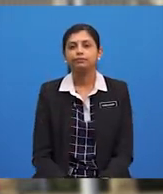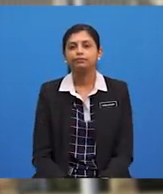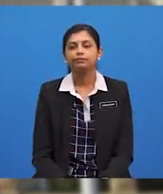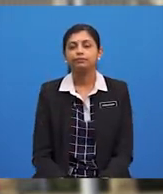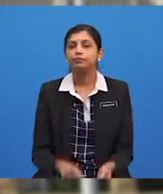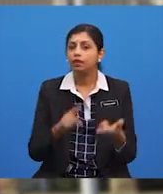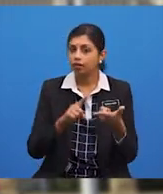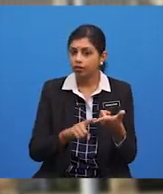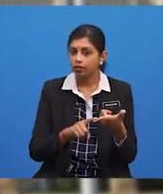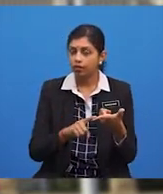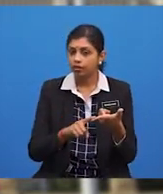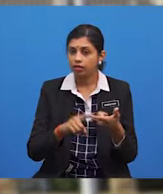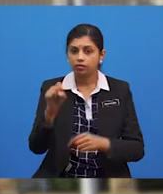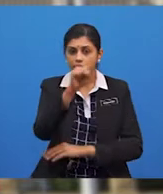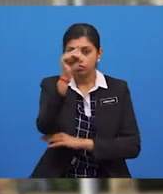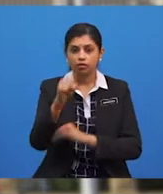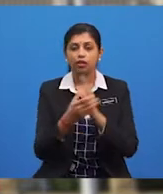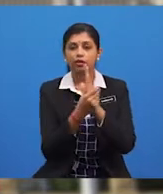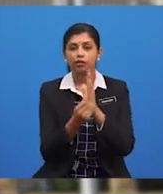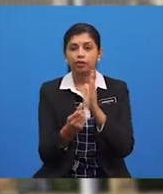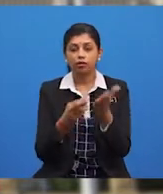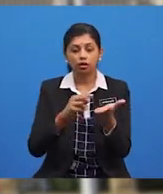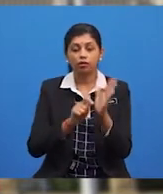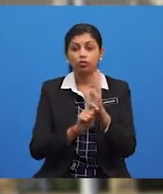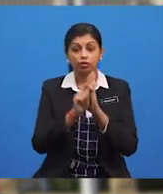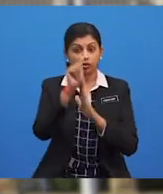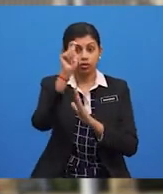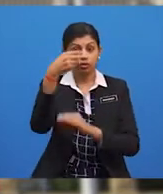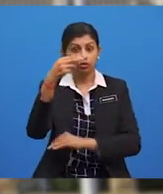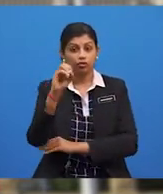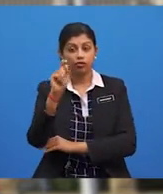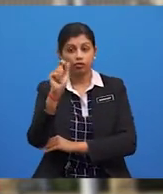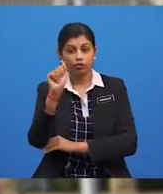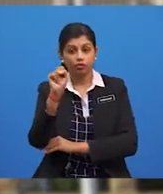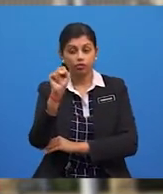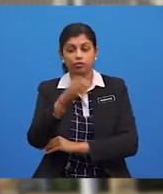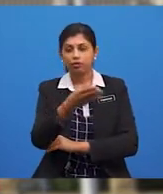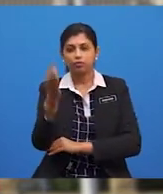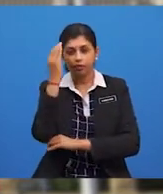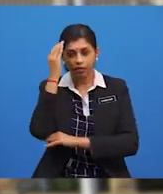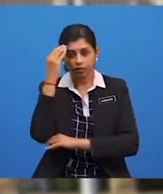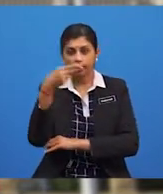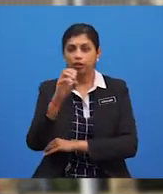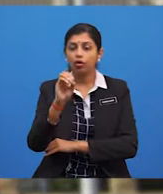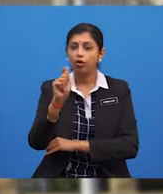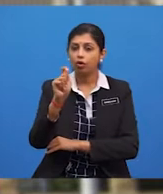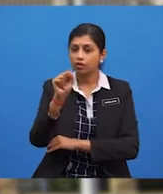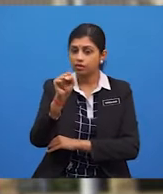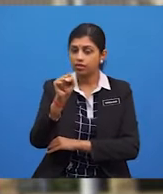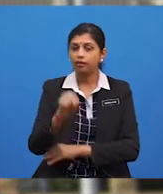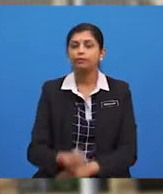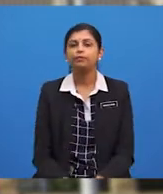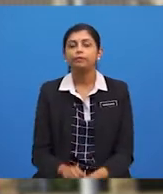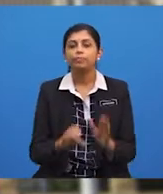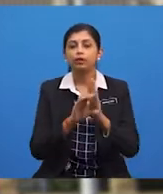pula ialah soalan kemahiran aras tinggi atau higher order thinking skills iaitu HOTS. Contoh